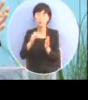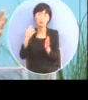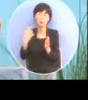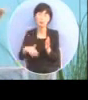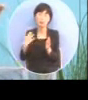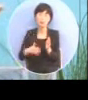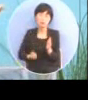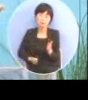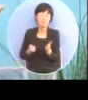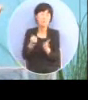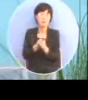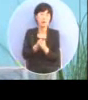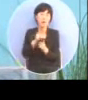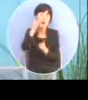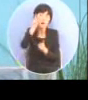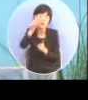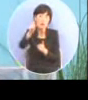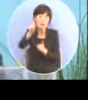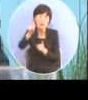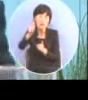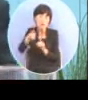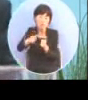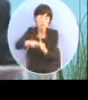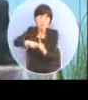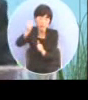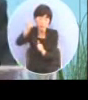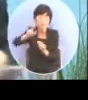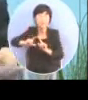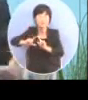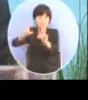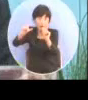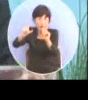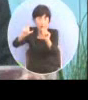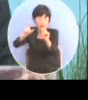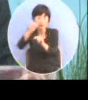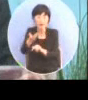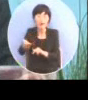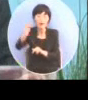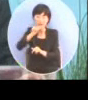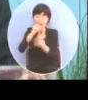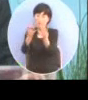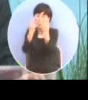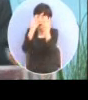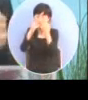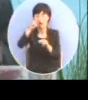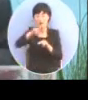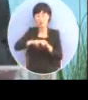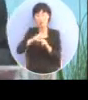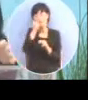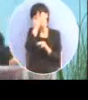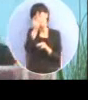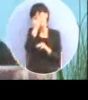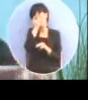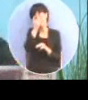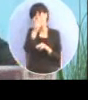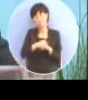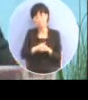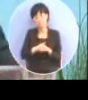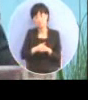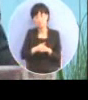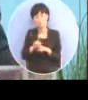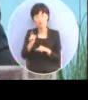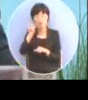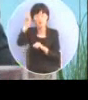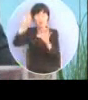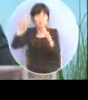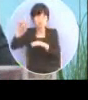mẽ biết chừng nào. Ngày mai là ngày mà ông ta bị tử hình mà đêm hôm nay vẫn cứ ngủ ngon lành. Và Đức Chúa